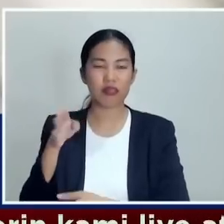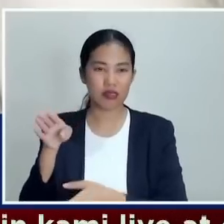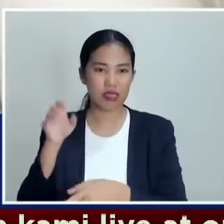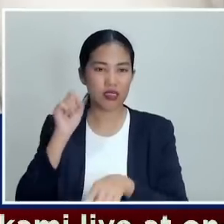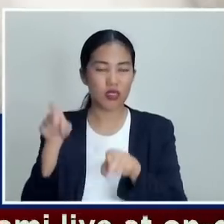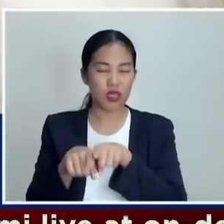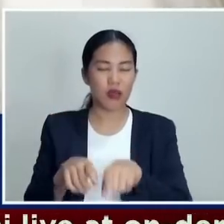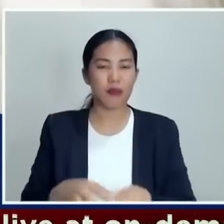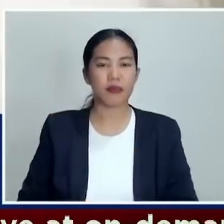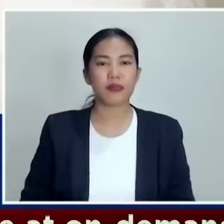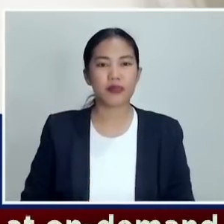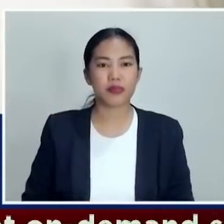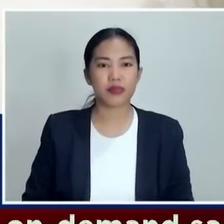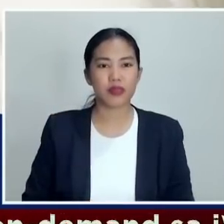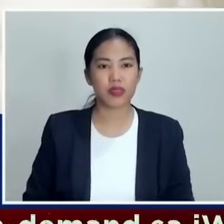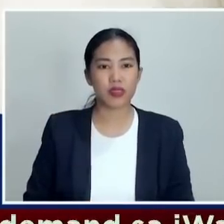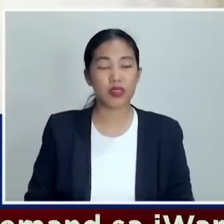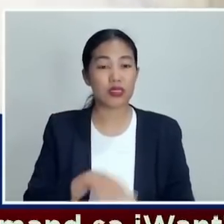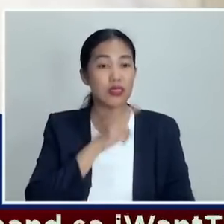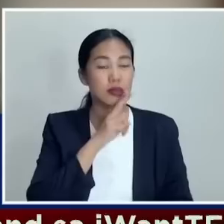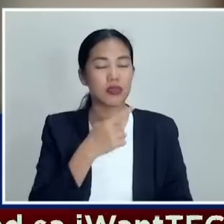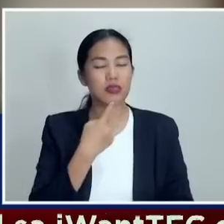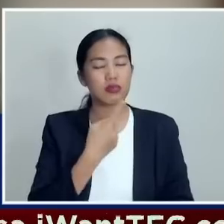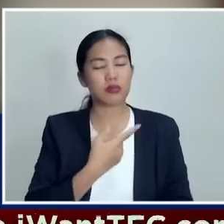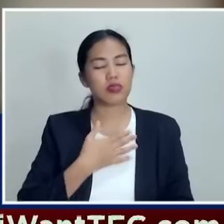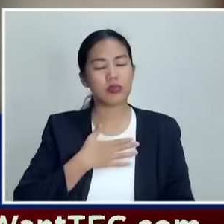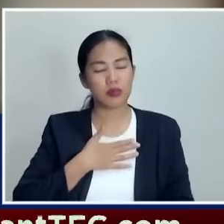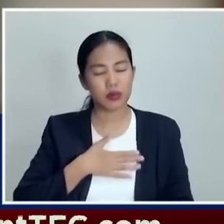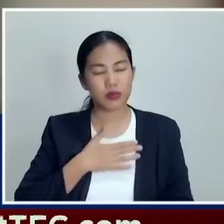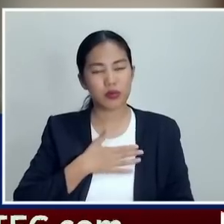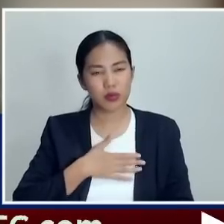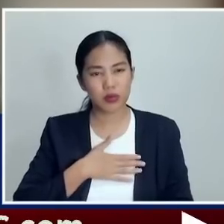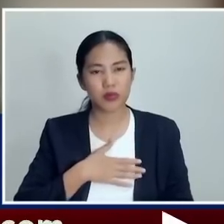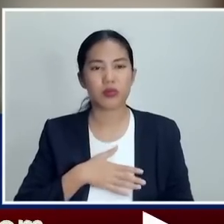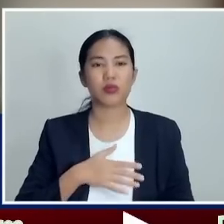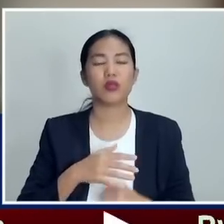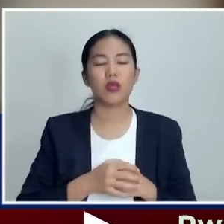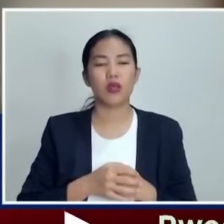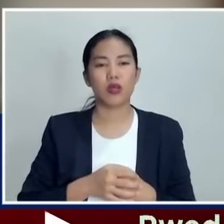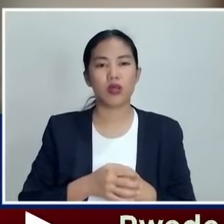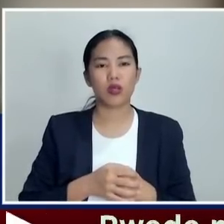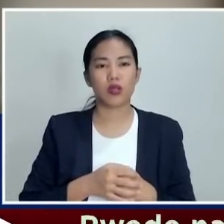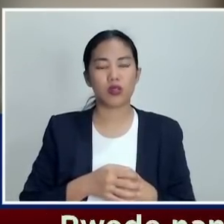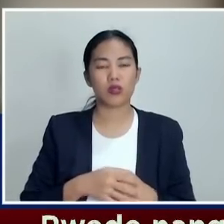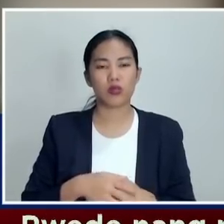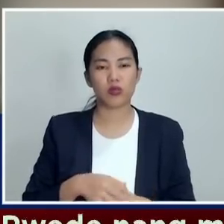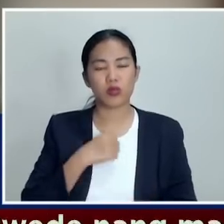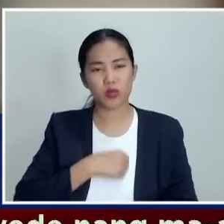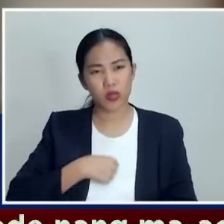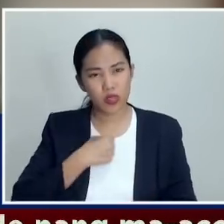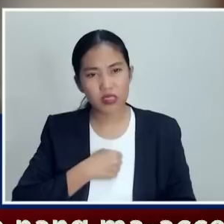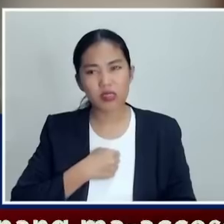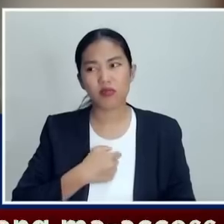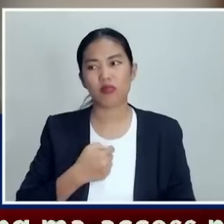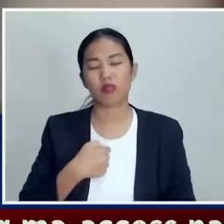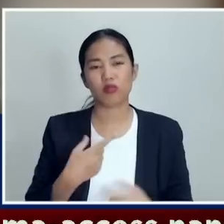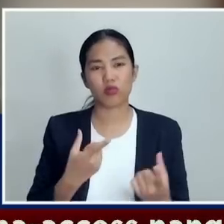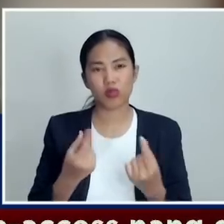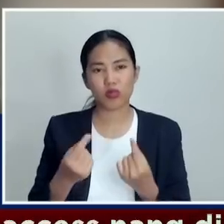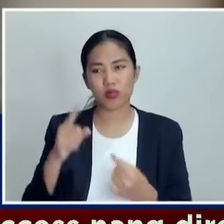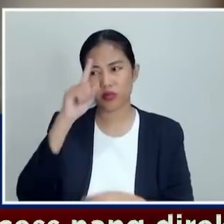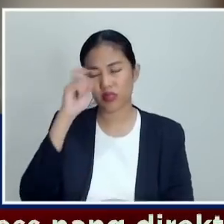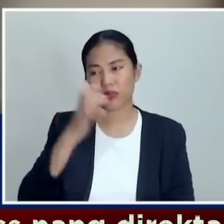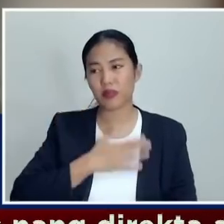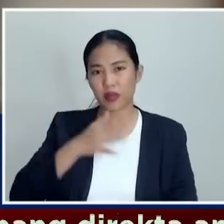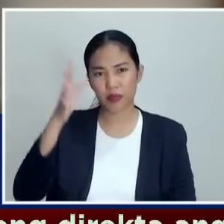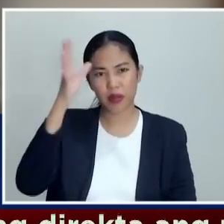Labis naman ang pagsisisi ng suspect sa nagawa sa ama. Sana mapatawad nila ako sa nagawa ko. Kasi sa bait ng tatay ko, bakit